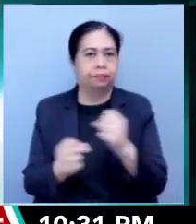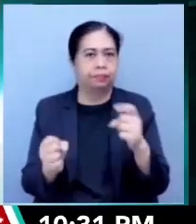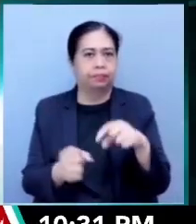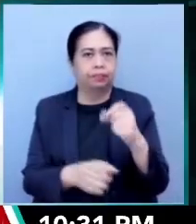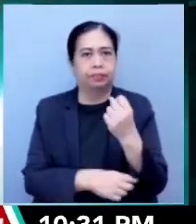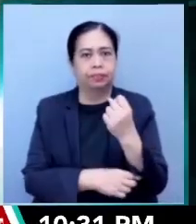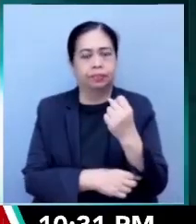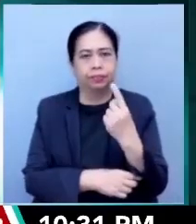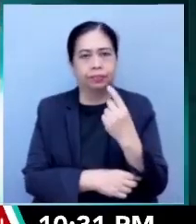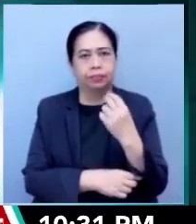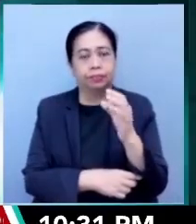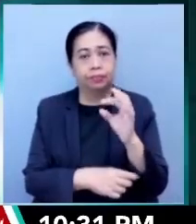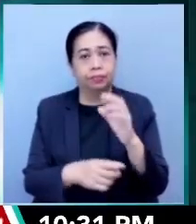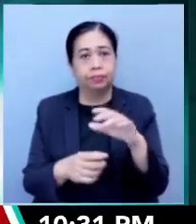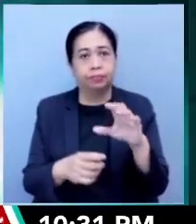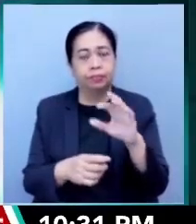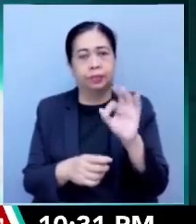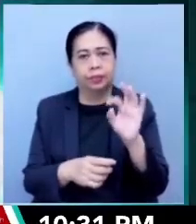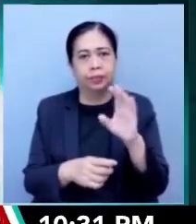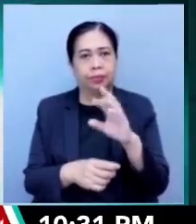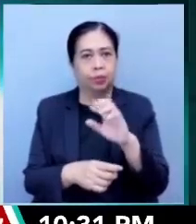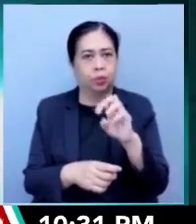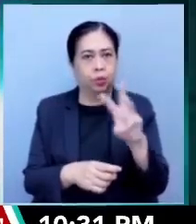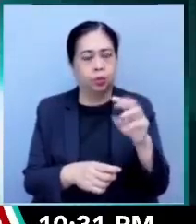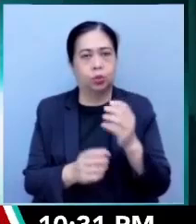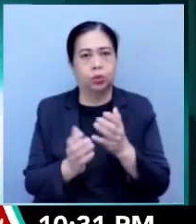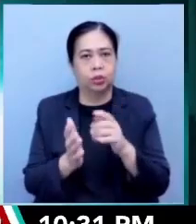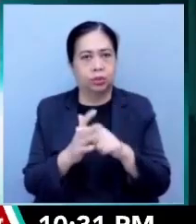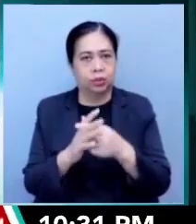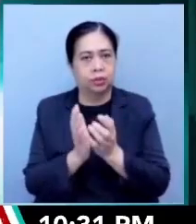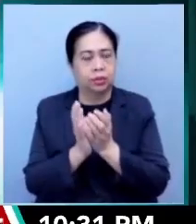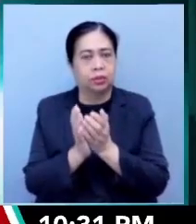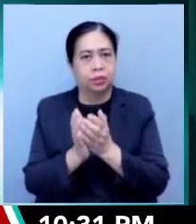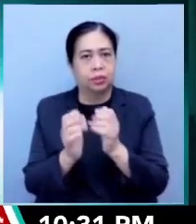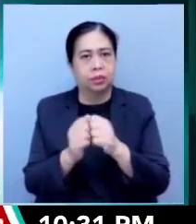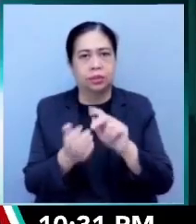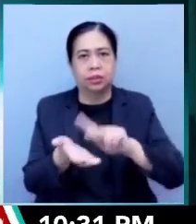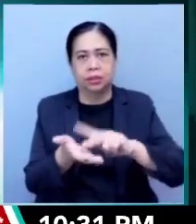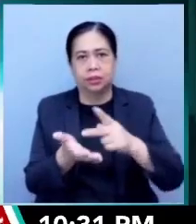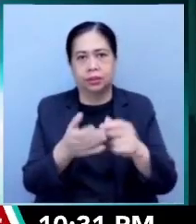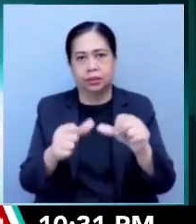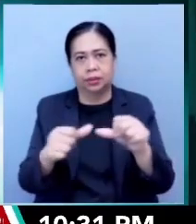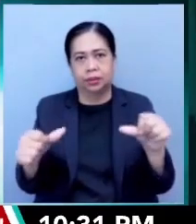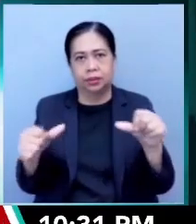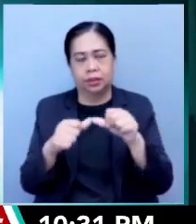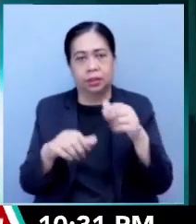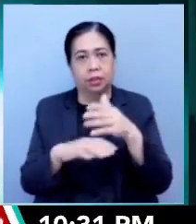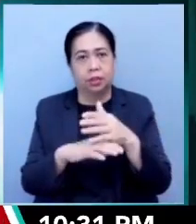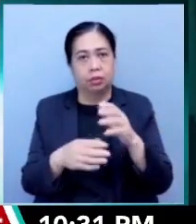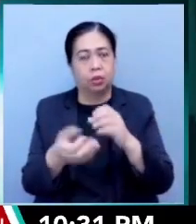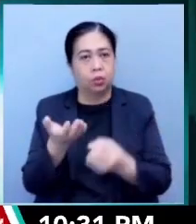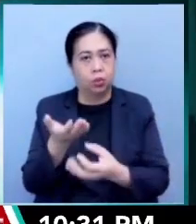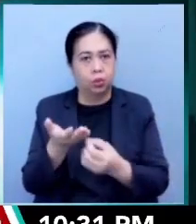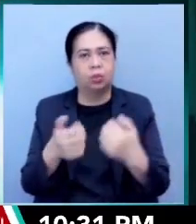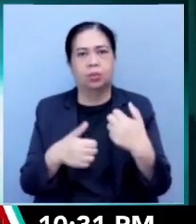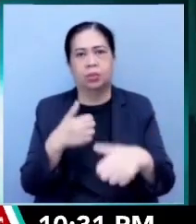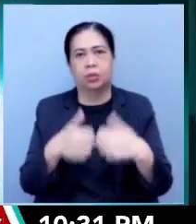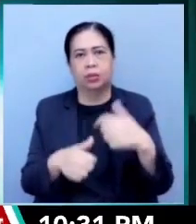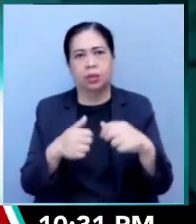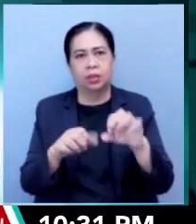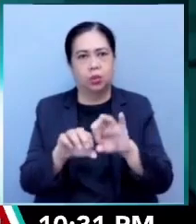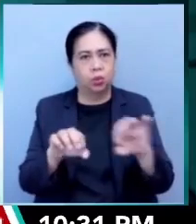ng barko. Ayon sa kapitan, nagsimula ang sunog sa kitchen area. Pagkatapos magluto, nagka-problema raw sa hose at tangke